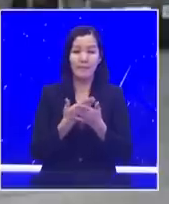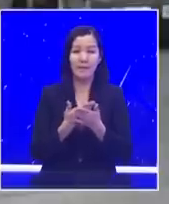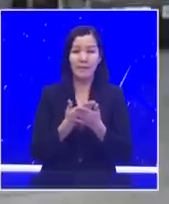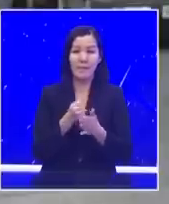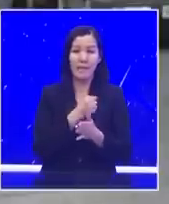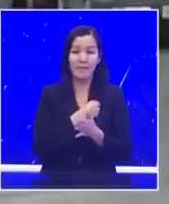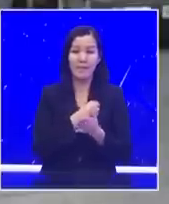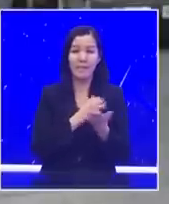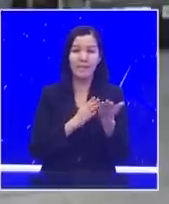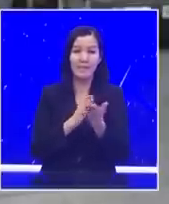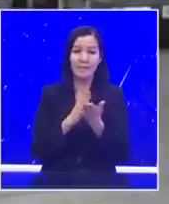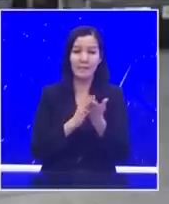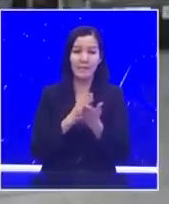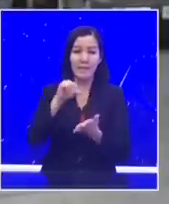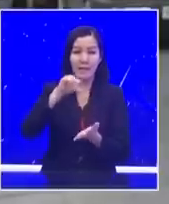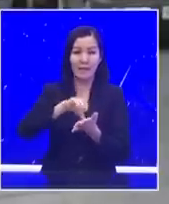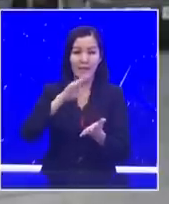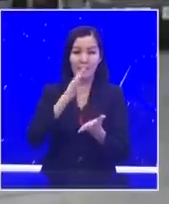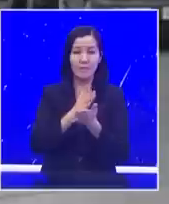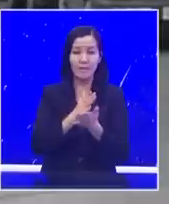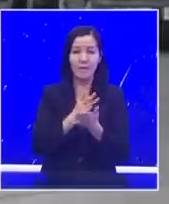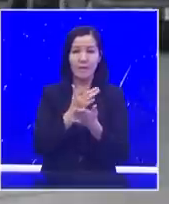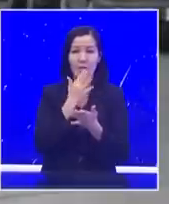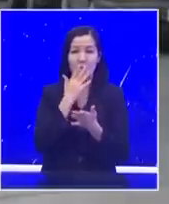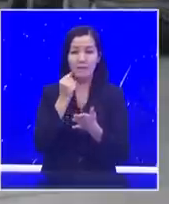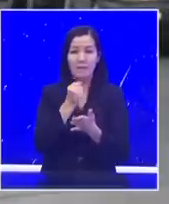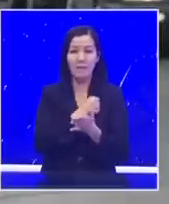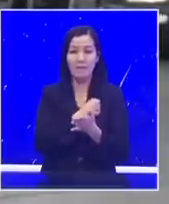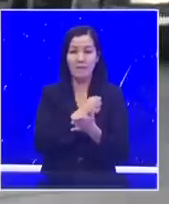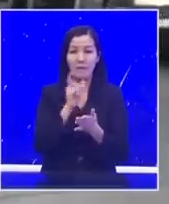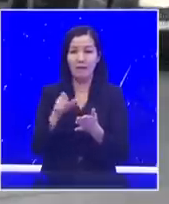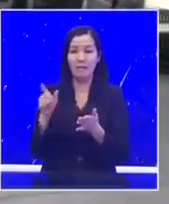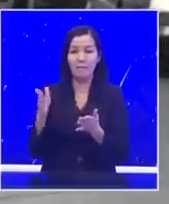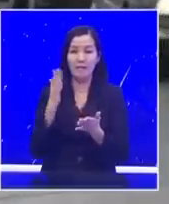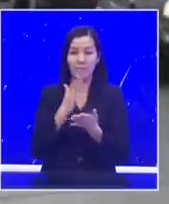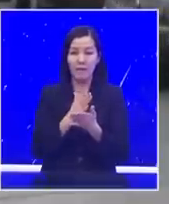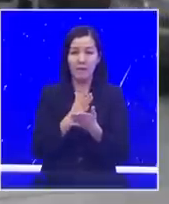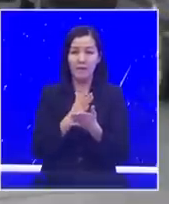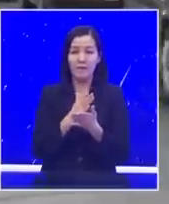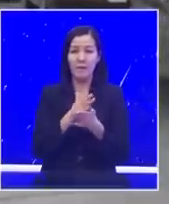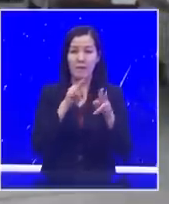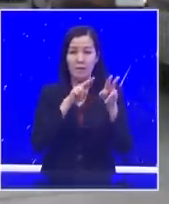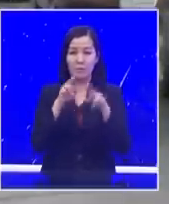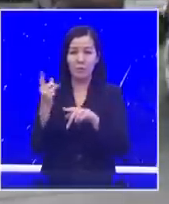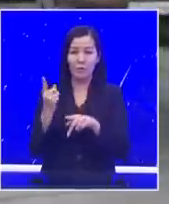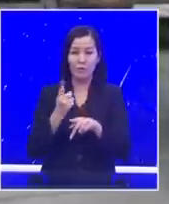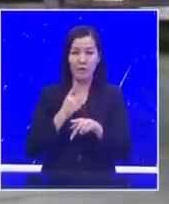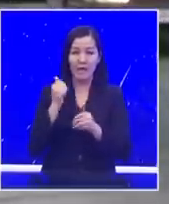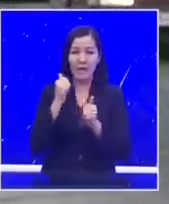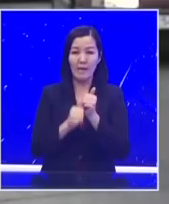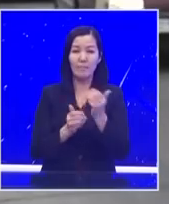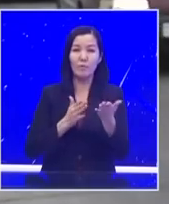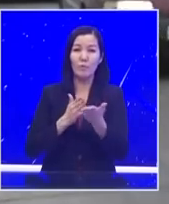әскери күштер көмектесіп жатыр. Национальный гвардияның солдаттар көмектесіп жатыр. Әрбір өтіп